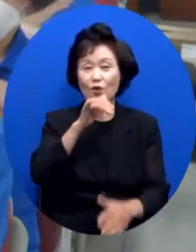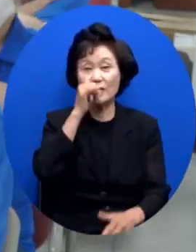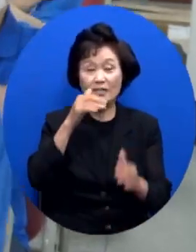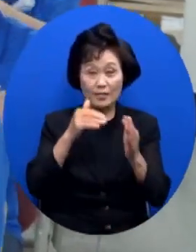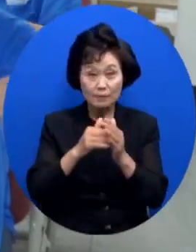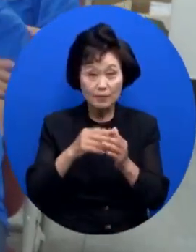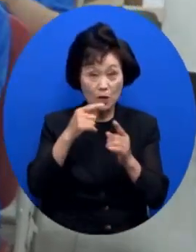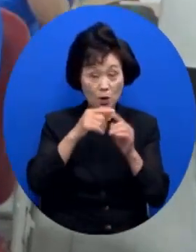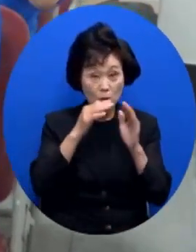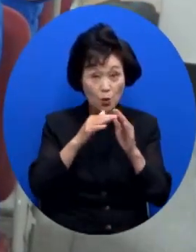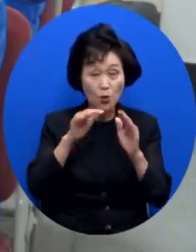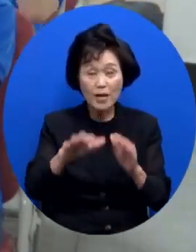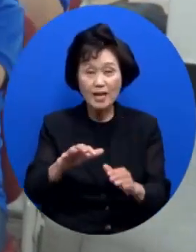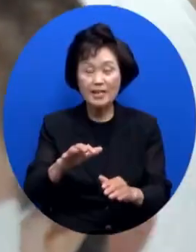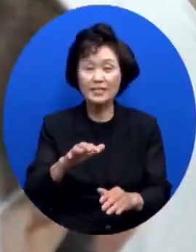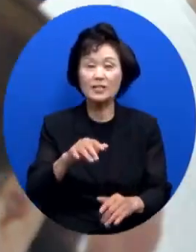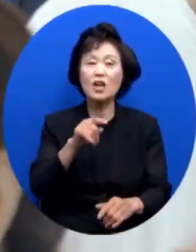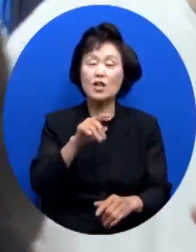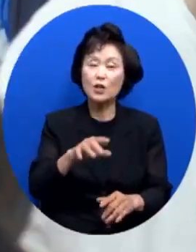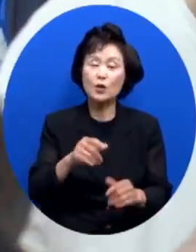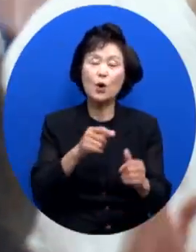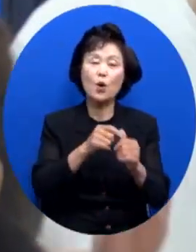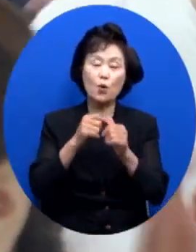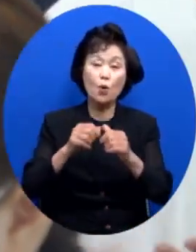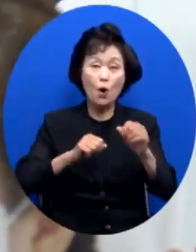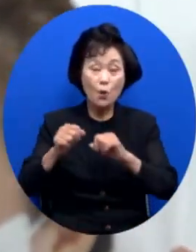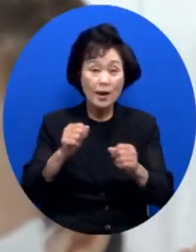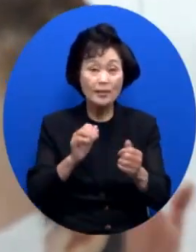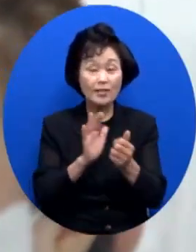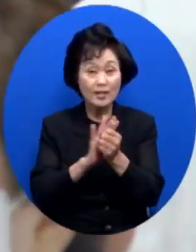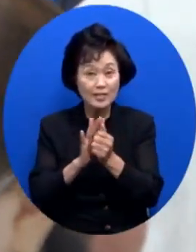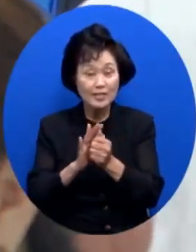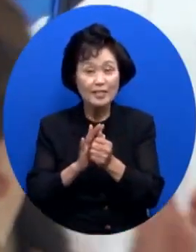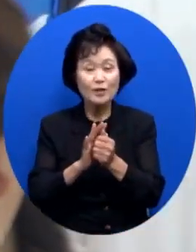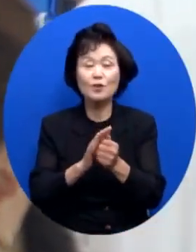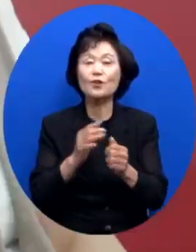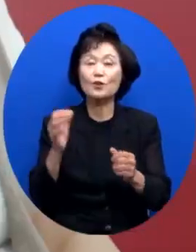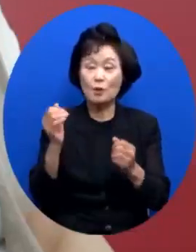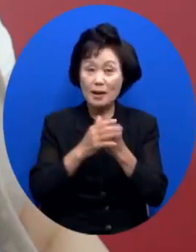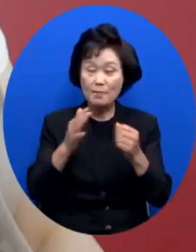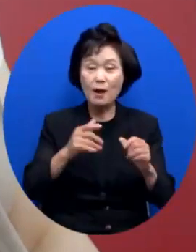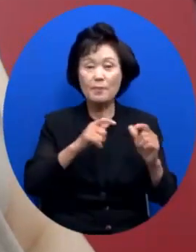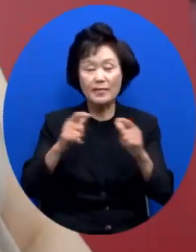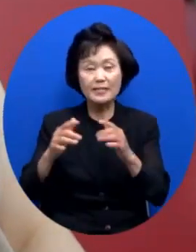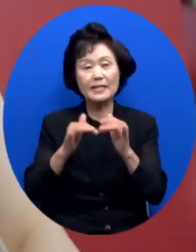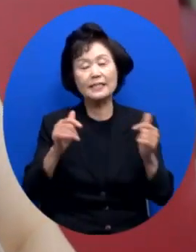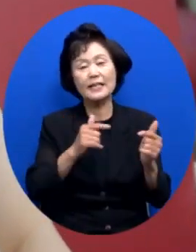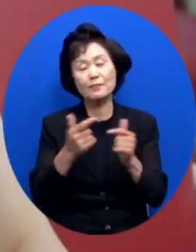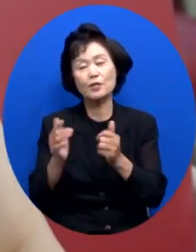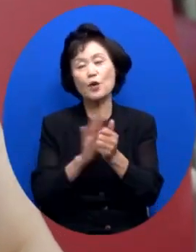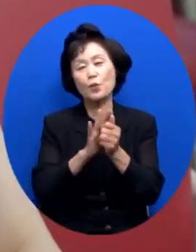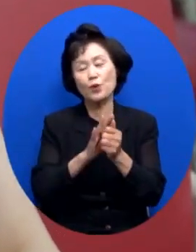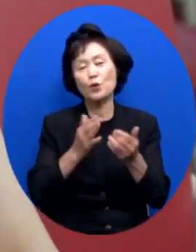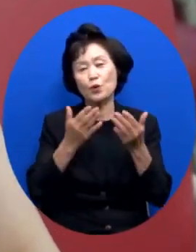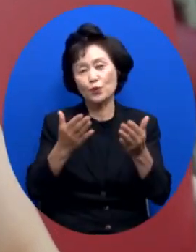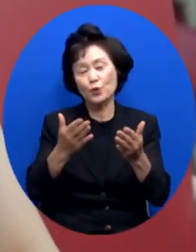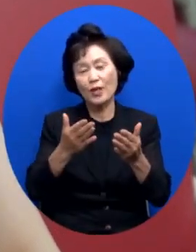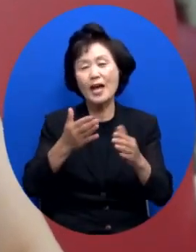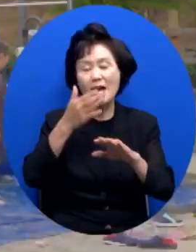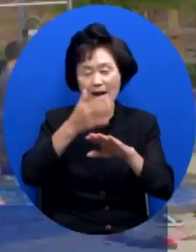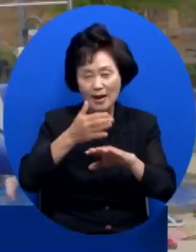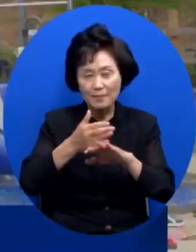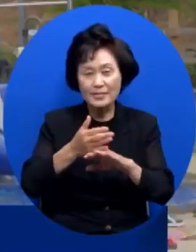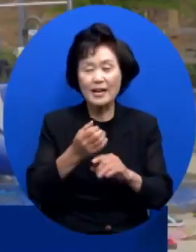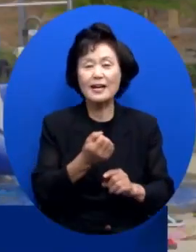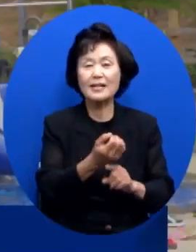광염교회 측은 금란교회의 아웃리치 덕분에 지역 주민들에게 힘과 위로를 줄 수 있었다며 감사의 말을 전했습니다. 이번